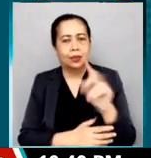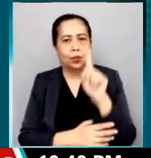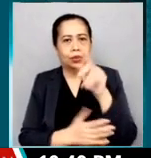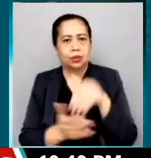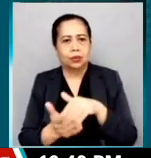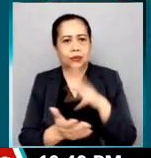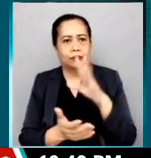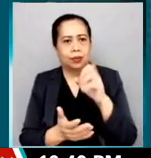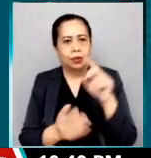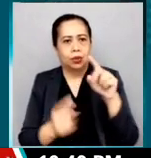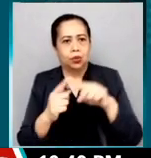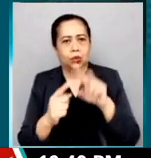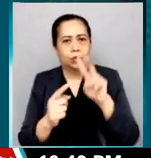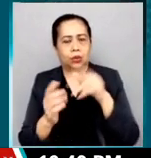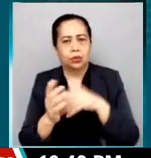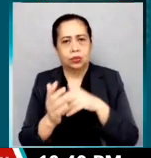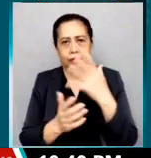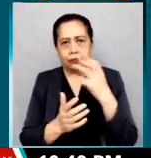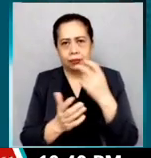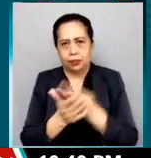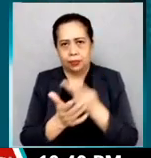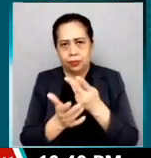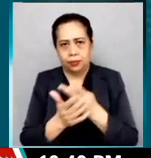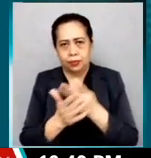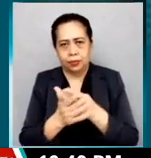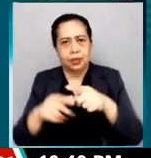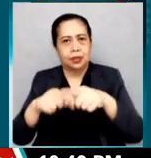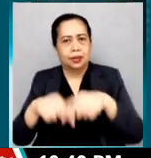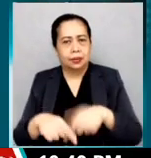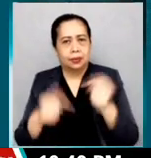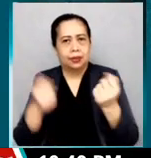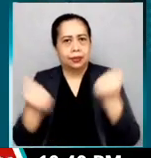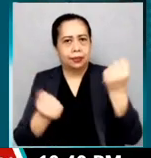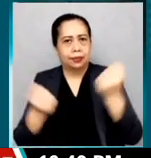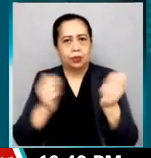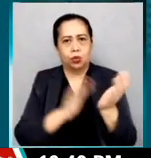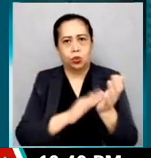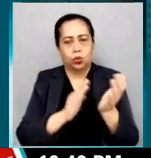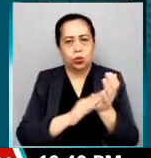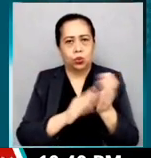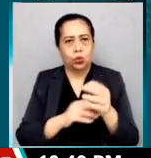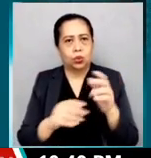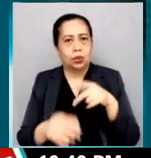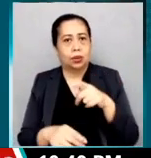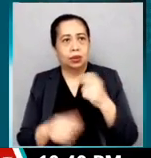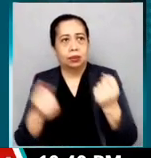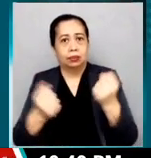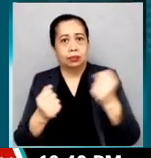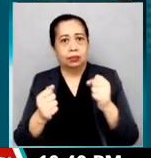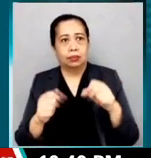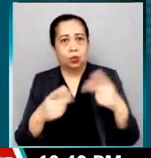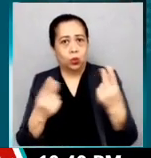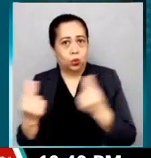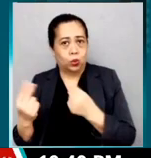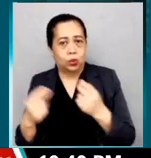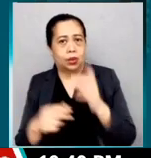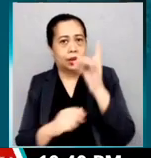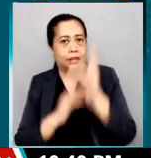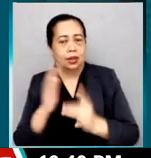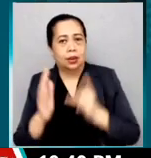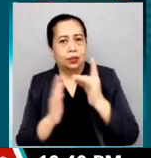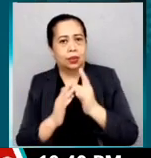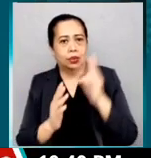to 2,500 pesos. Depende sa driving school. Sa practical driving course naman na 8 hours, 2,000